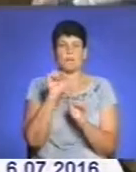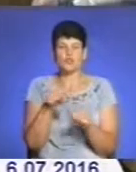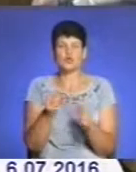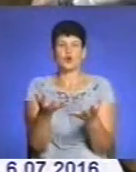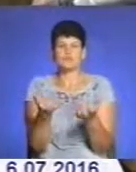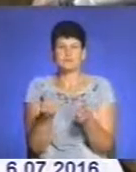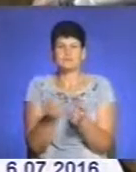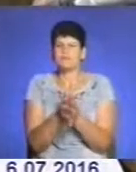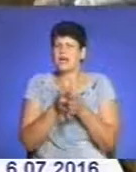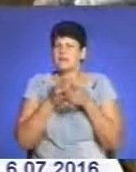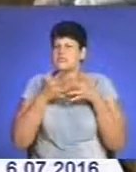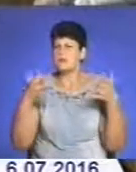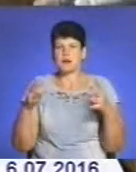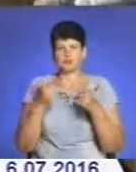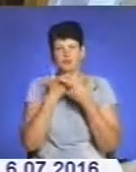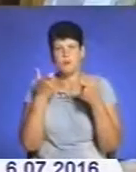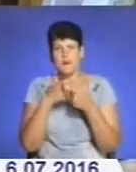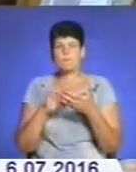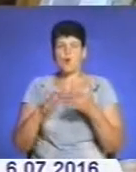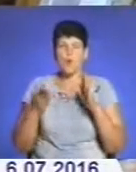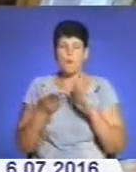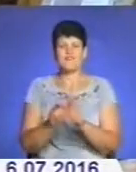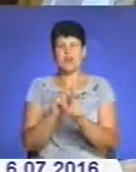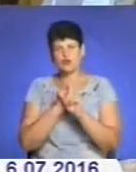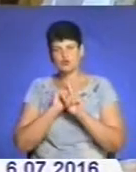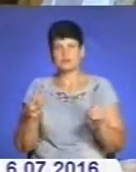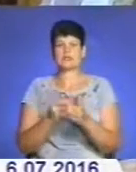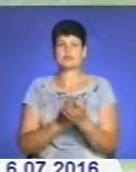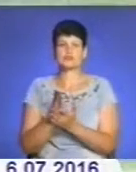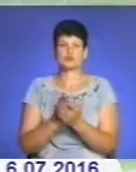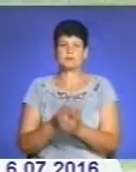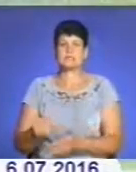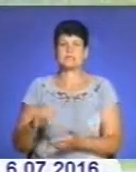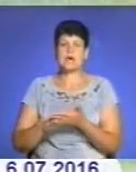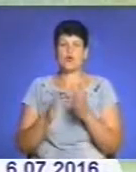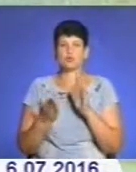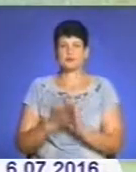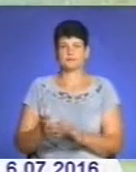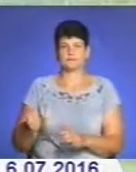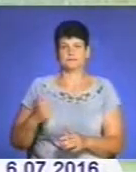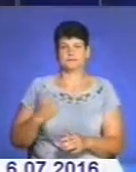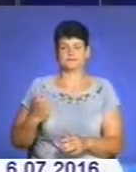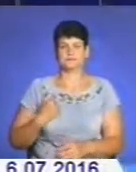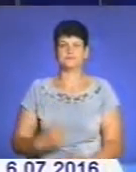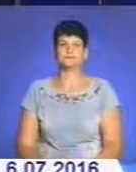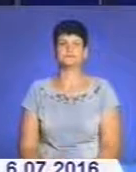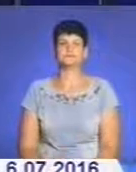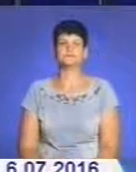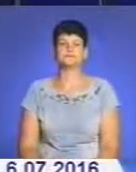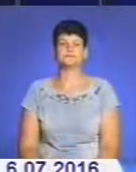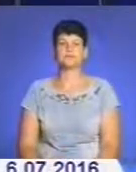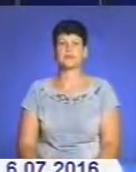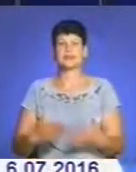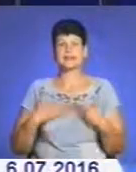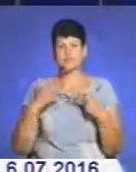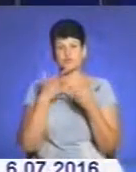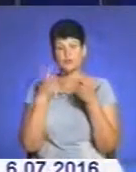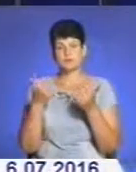максимально вичерпну інформацію про умови та особливості служби за контрактом у Збройних силах України. Наш інформаційний